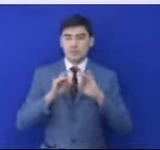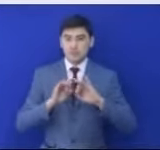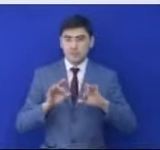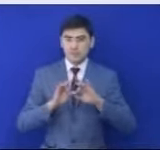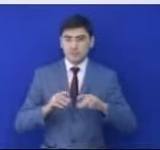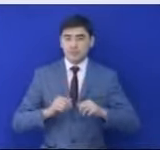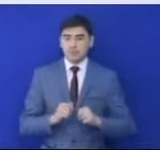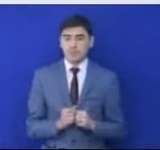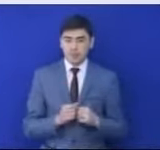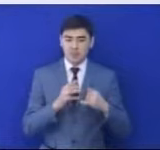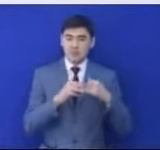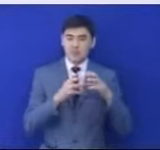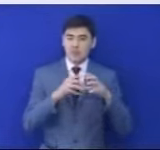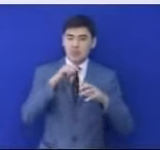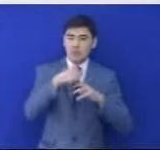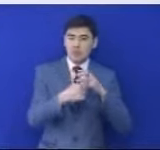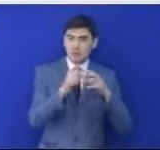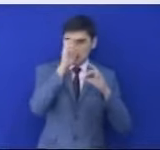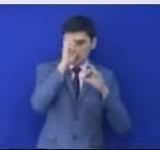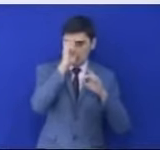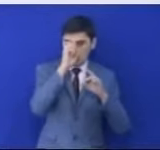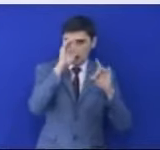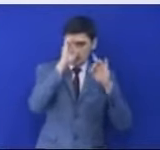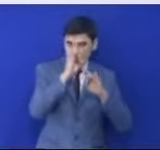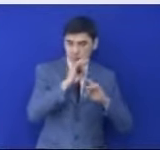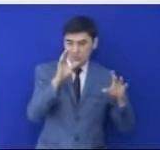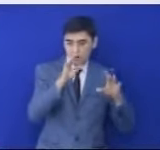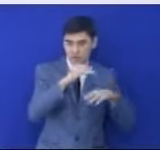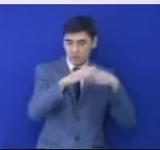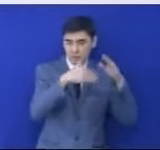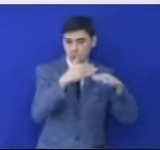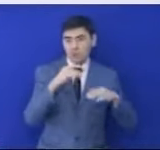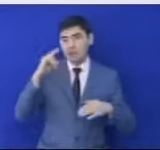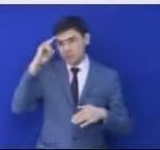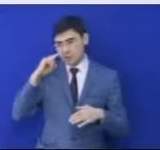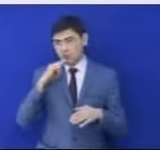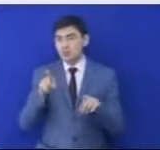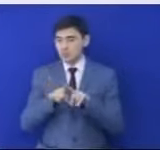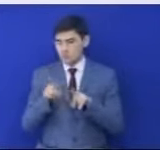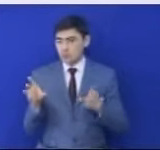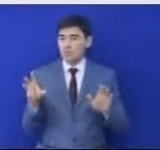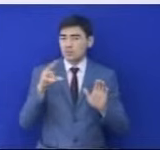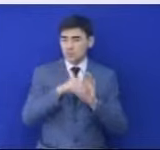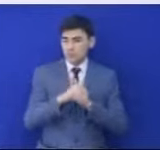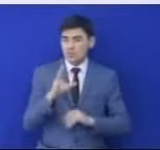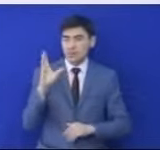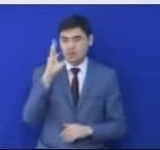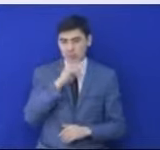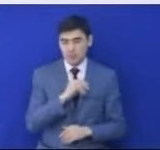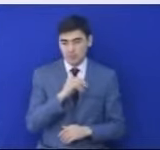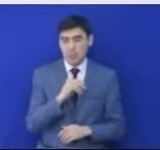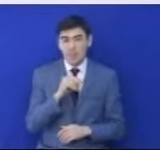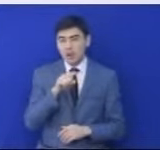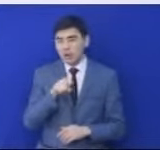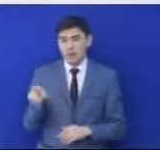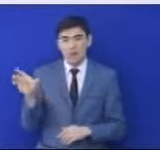Әлемдегі дамыған елдердің қатарына қосылу үшін Қазақстанның мүмкіндігі зор. Мақсаттарды еңсеруге елбасының биылғы жолдауы бағыт-бағдар